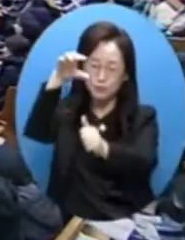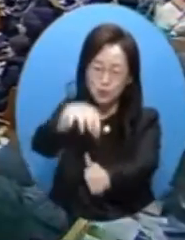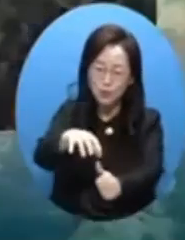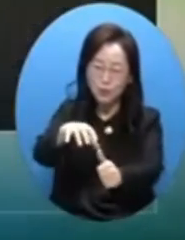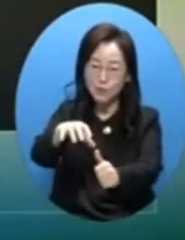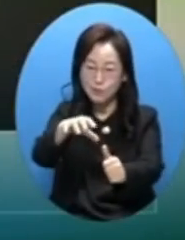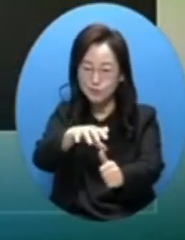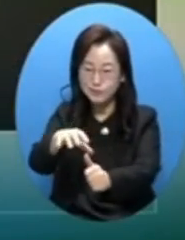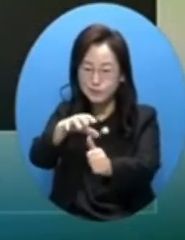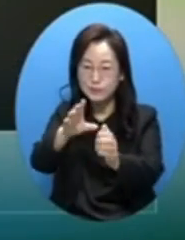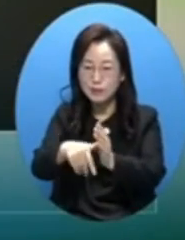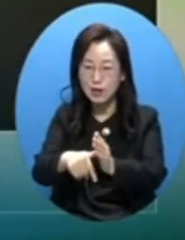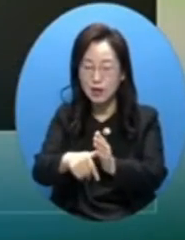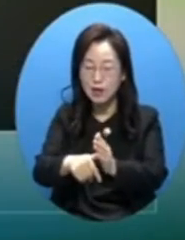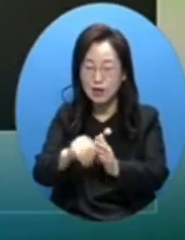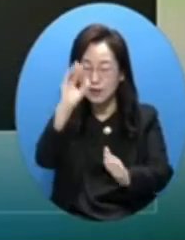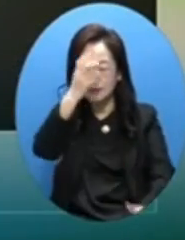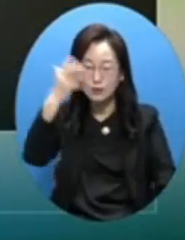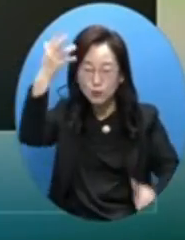이용도 목사님 계십니다.